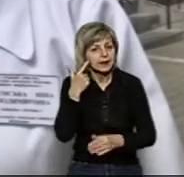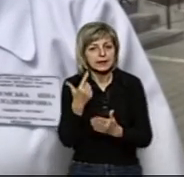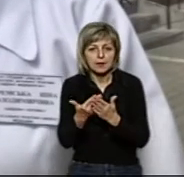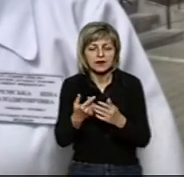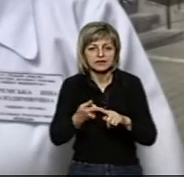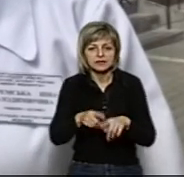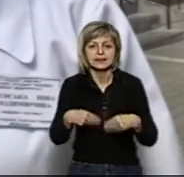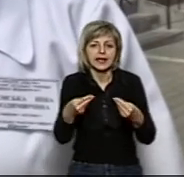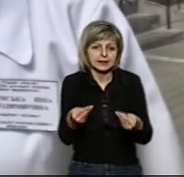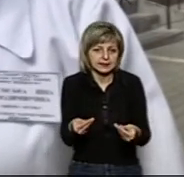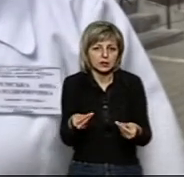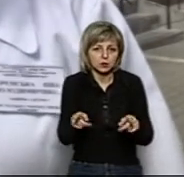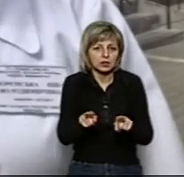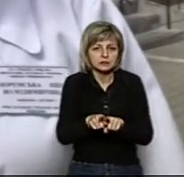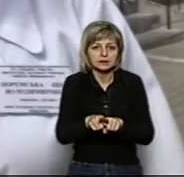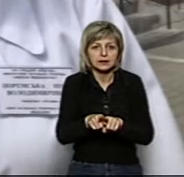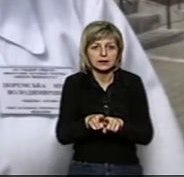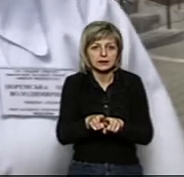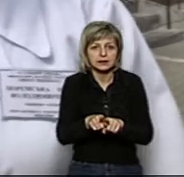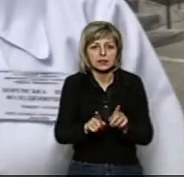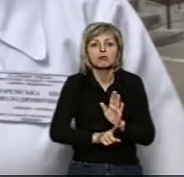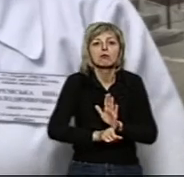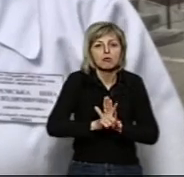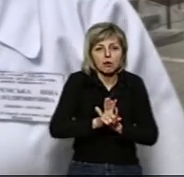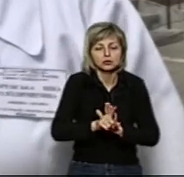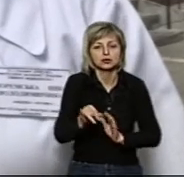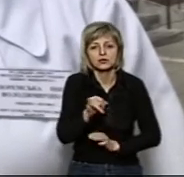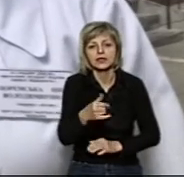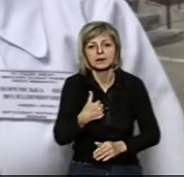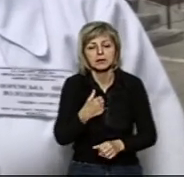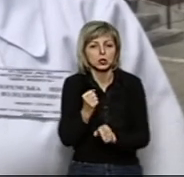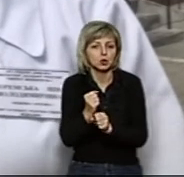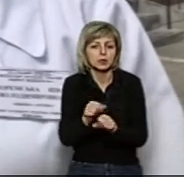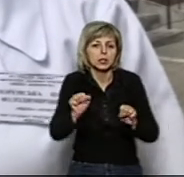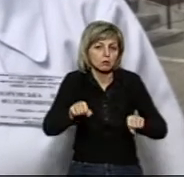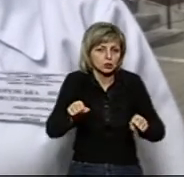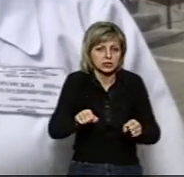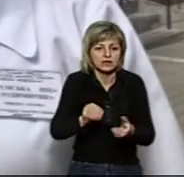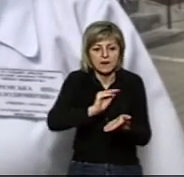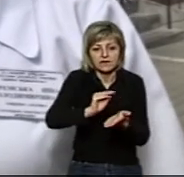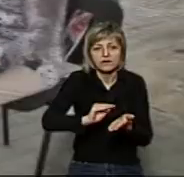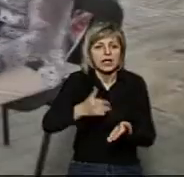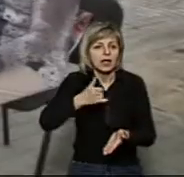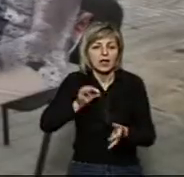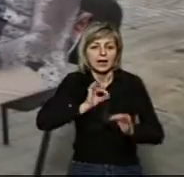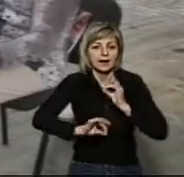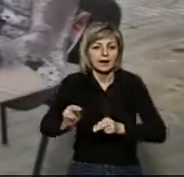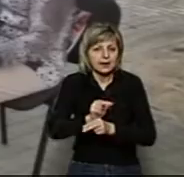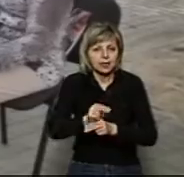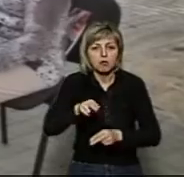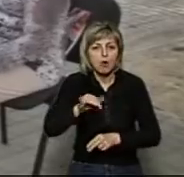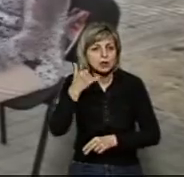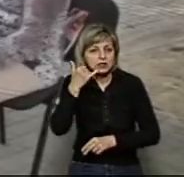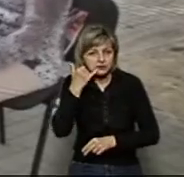Напевно, це дало собі такий поштовх. По-друге, що ми робили їм можливість виписування ліків по телефону. На зустрічі